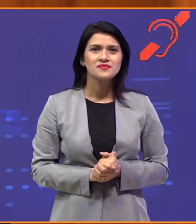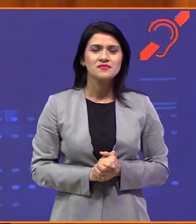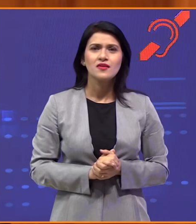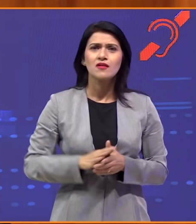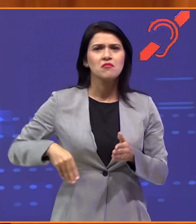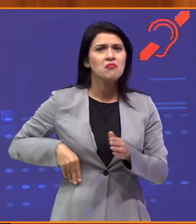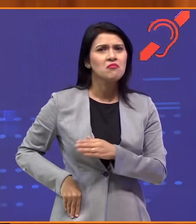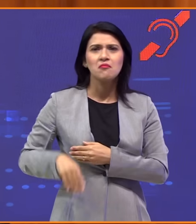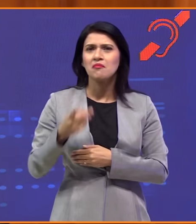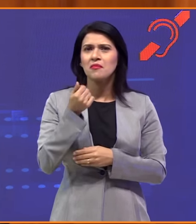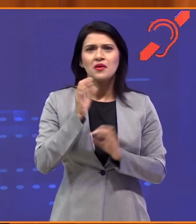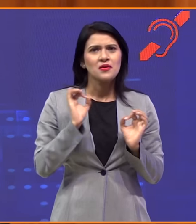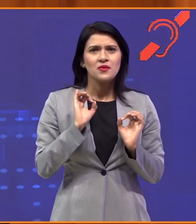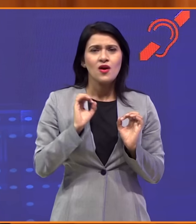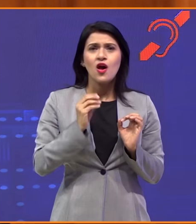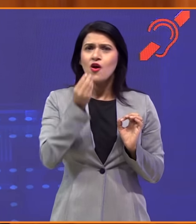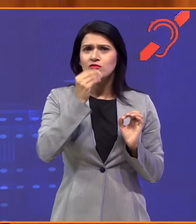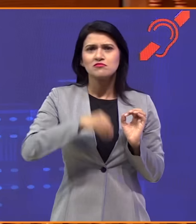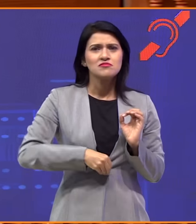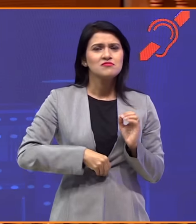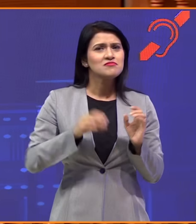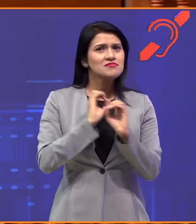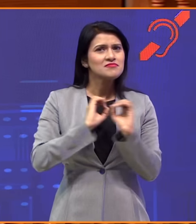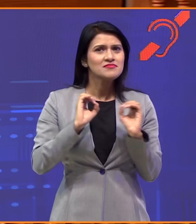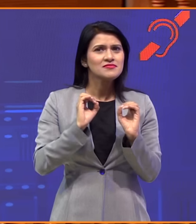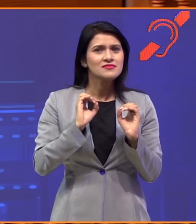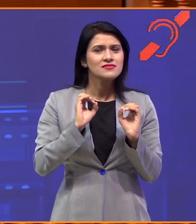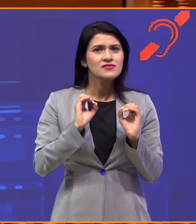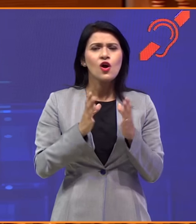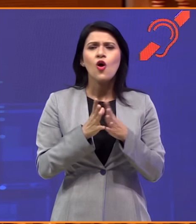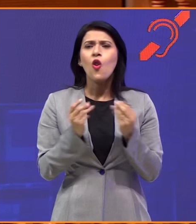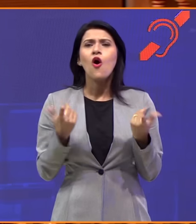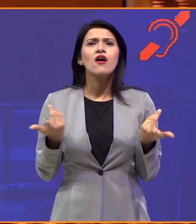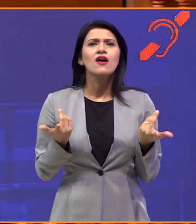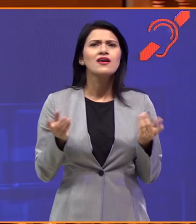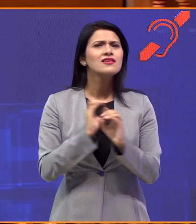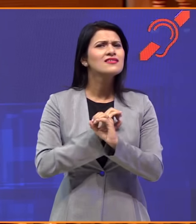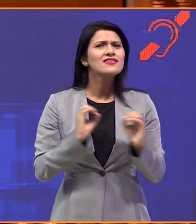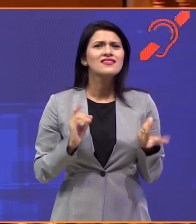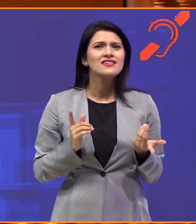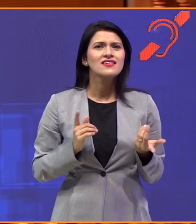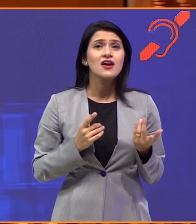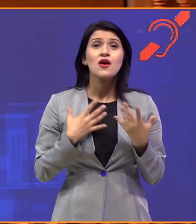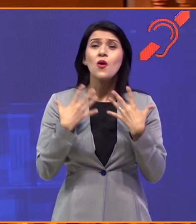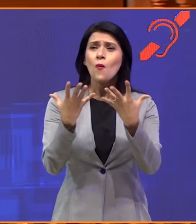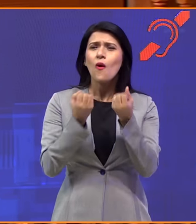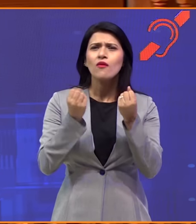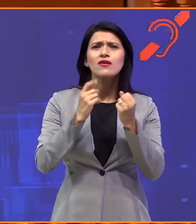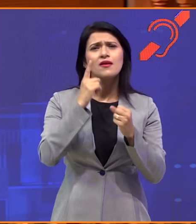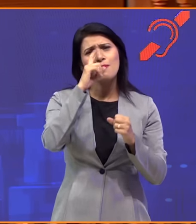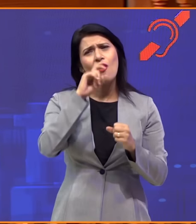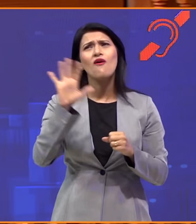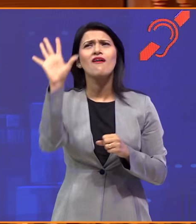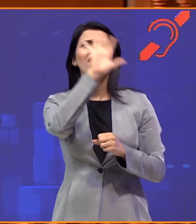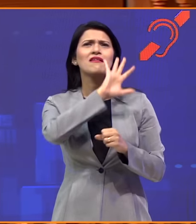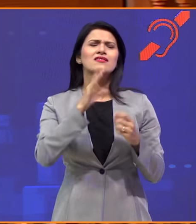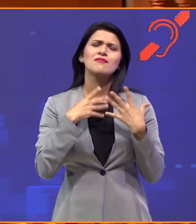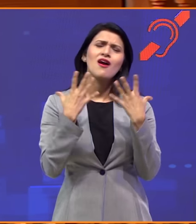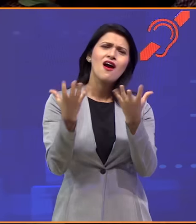पैसा नहीं हो और पेट में खाना नहीं हो तो खोने के लिए कुछ नहीं रहता है पाने के लिए आसमान ही रहता है तो यह